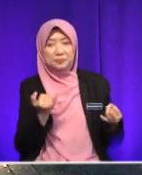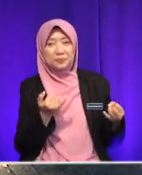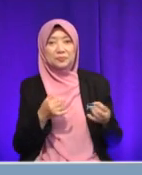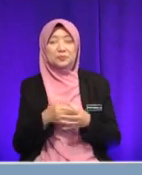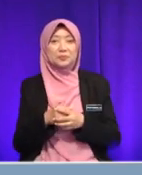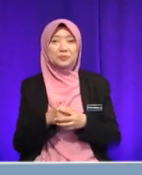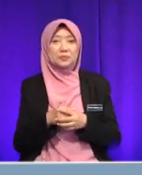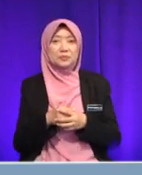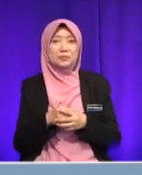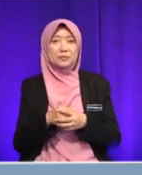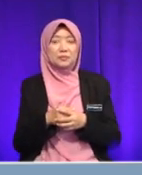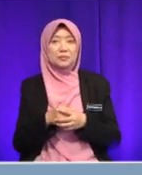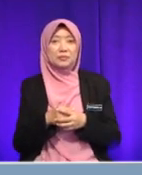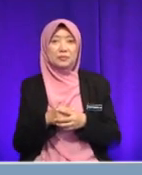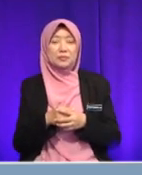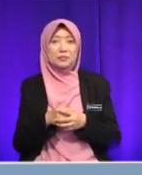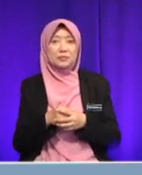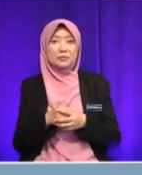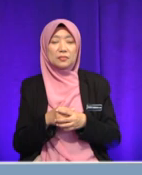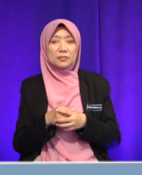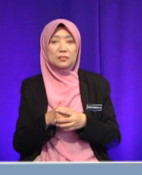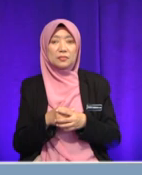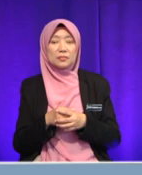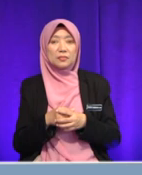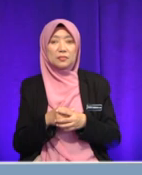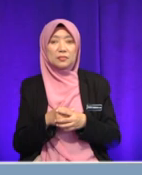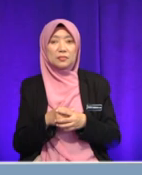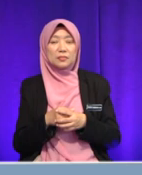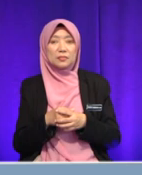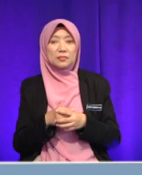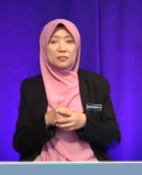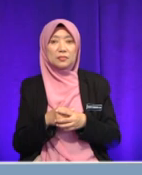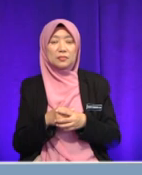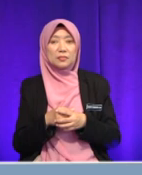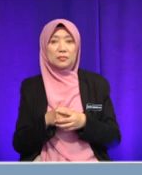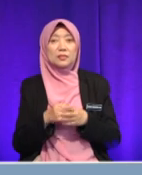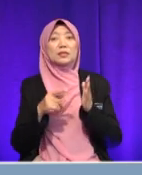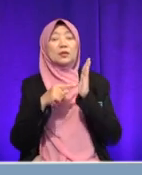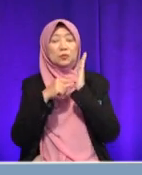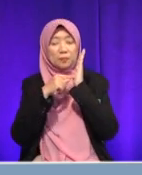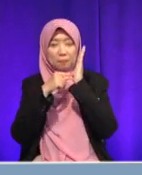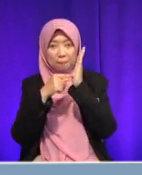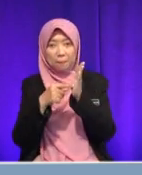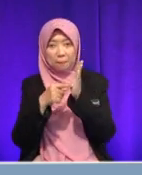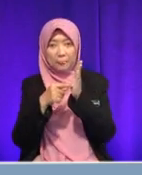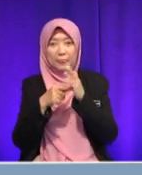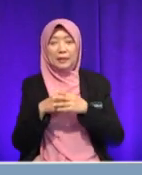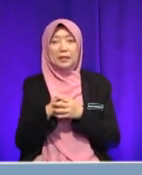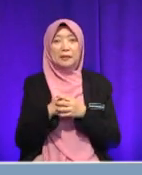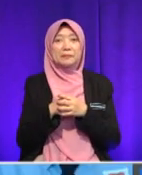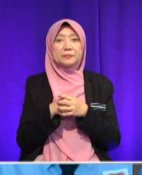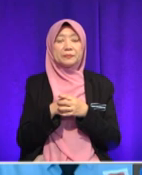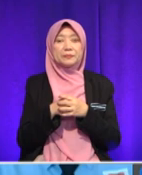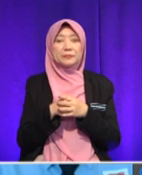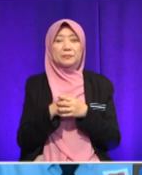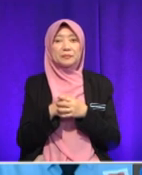Limanish. Okay. Mungkin Limanish nak tunjuk jawapan? Saya tunjuklah, cikgu. Baik. Okay. Nah. Oh,